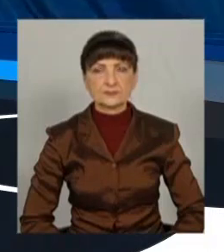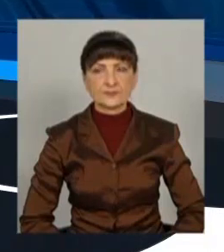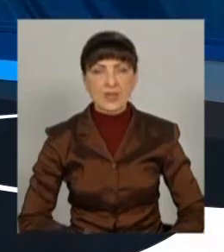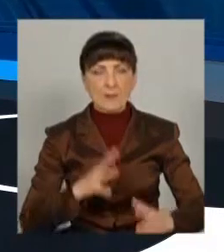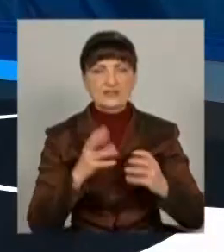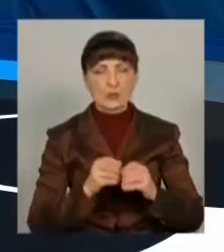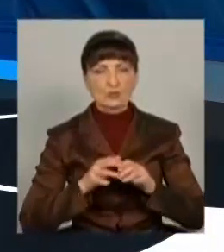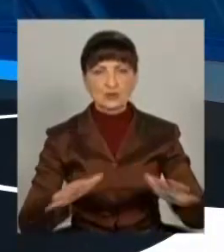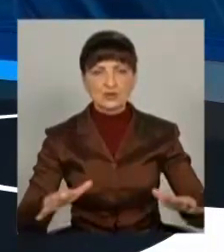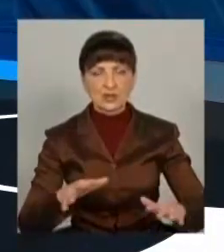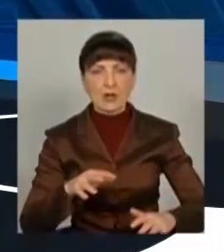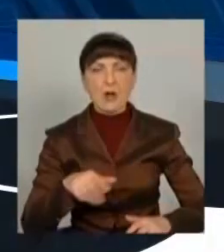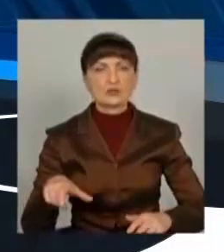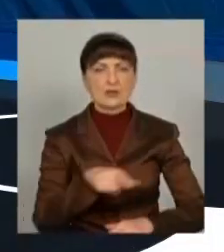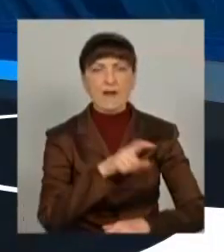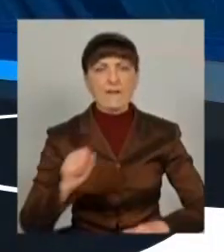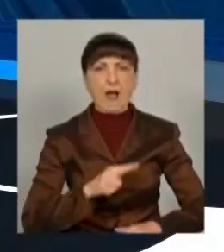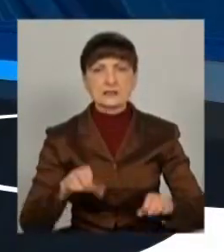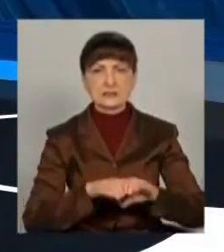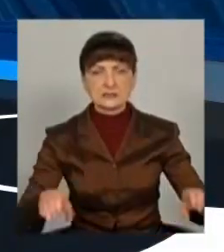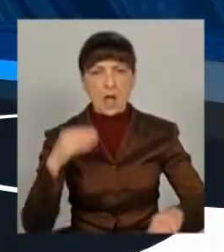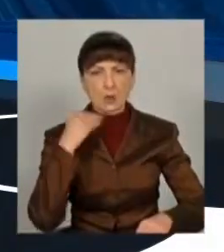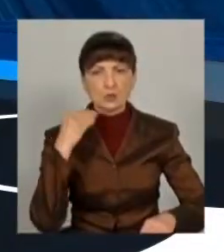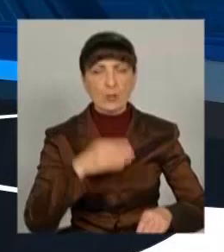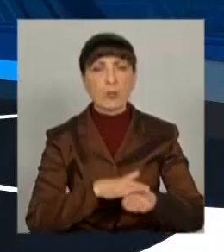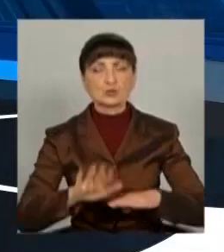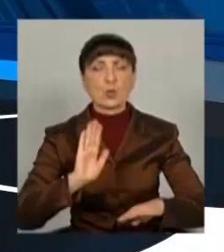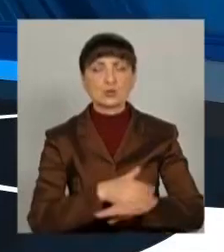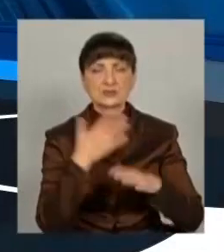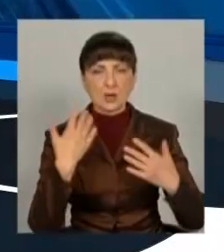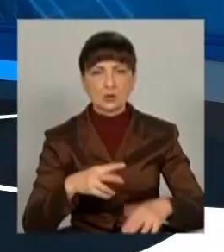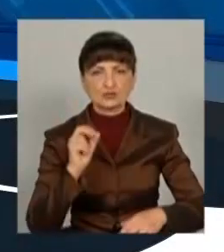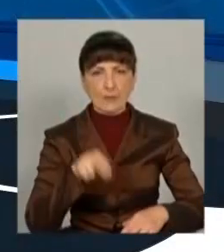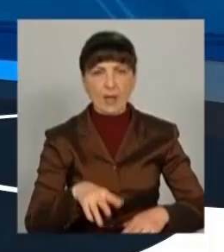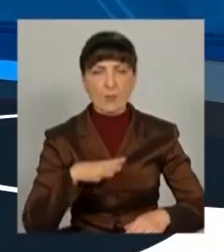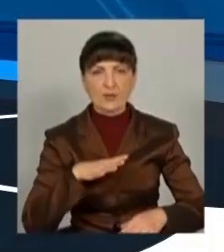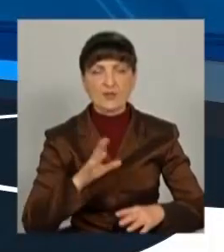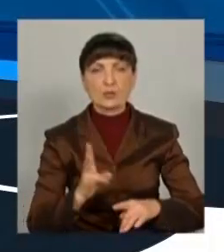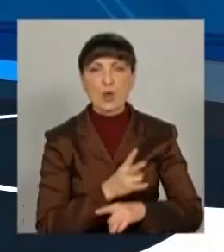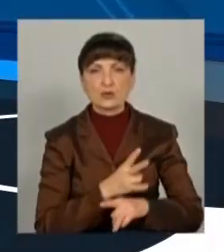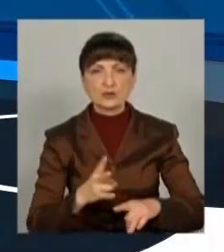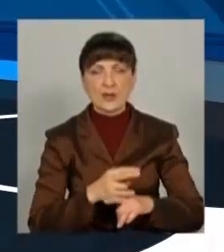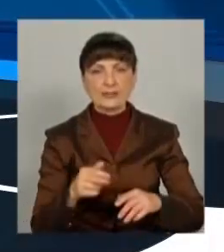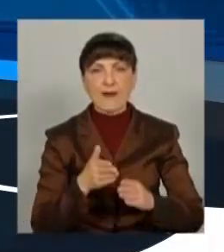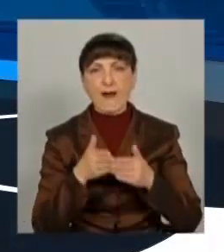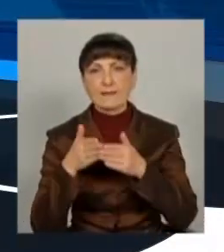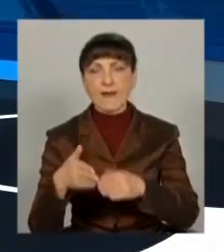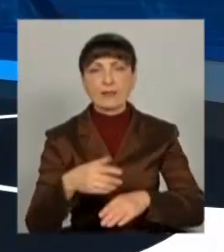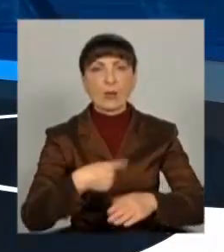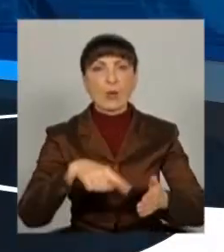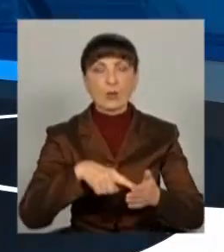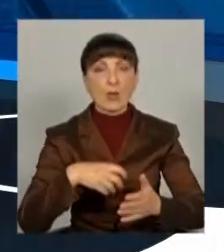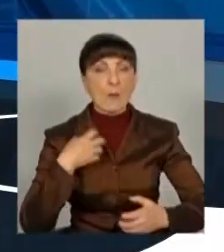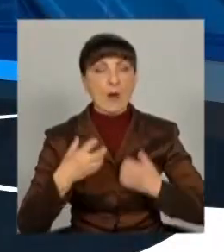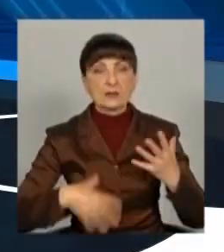Последствия утечки на магистральном газопроводе в Актобе полностью устранили. ЧП произошло минувшей ночью на окраине города, вызвав